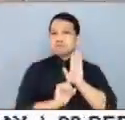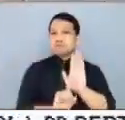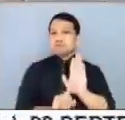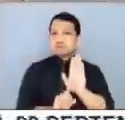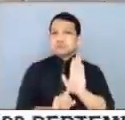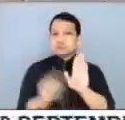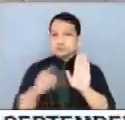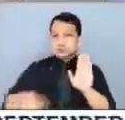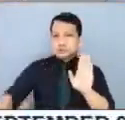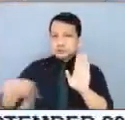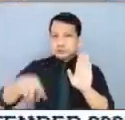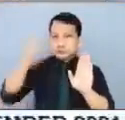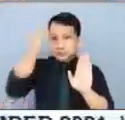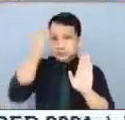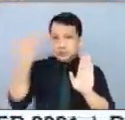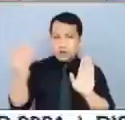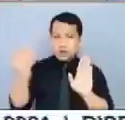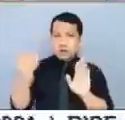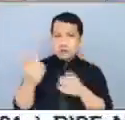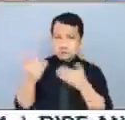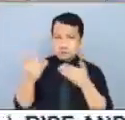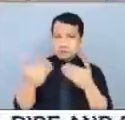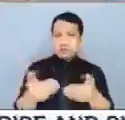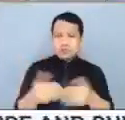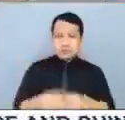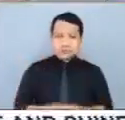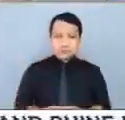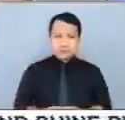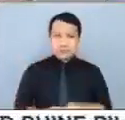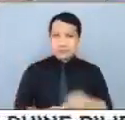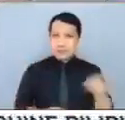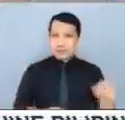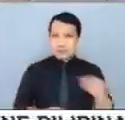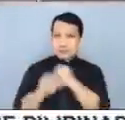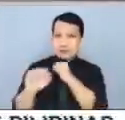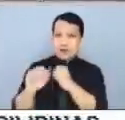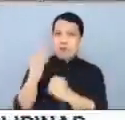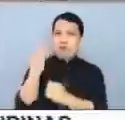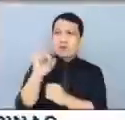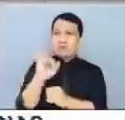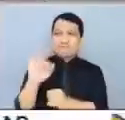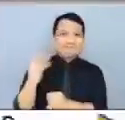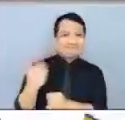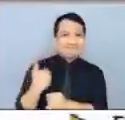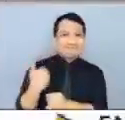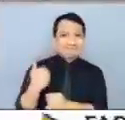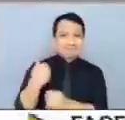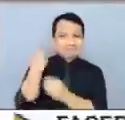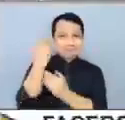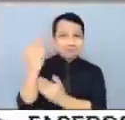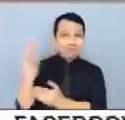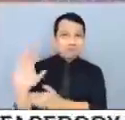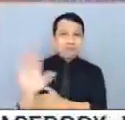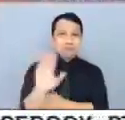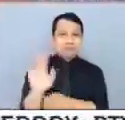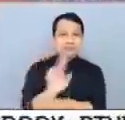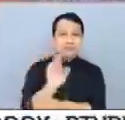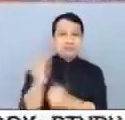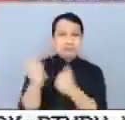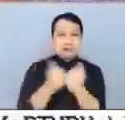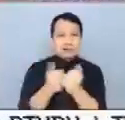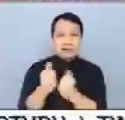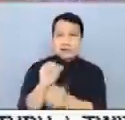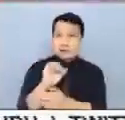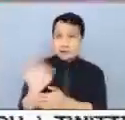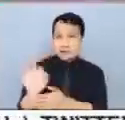I don't know, maybe one or two more. Tingnan natin. Si VP Lenny, hindi natin alam kung ano yung kanyang